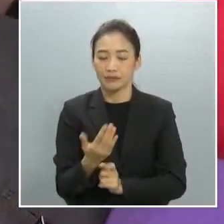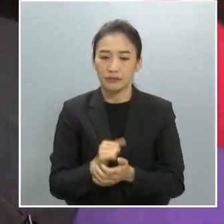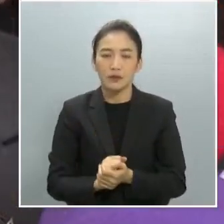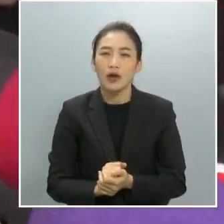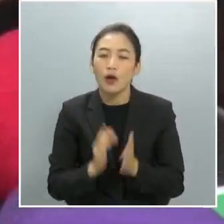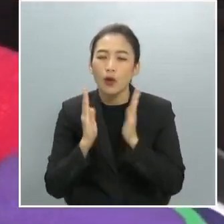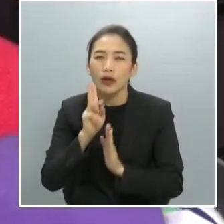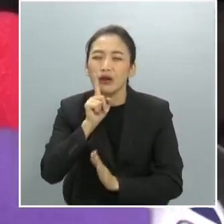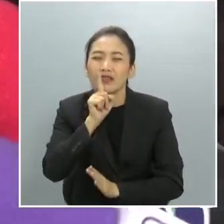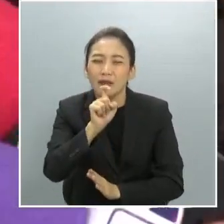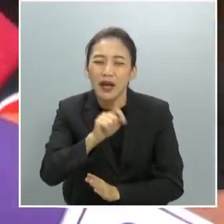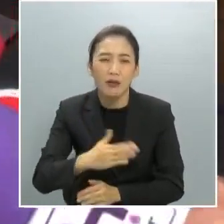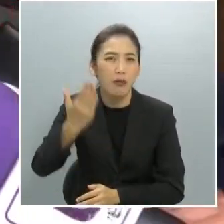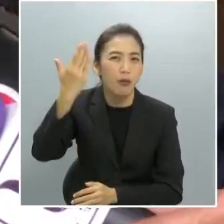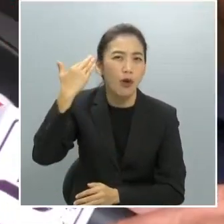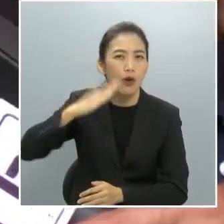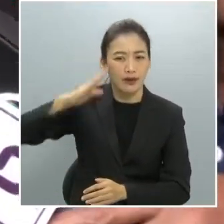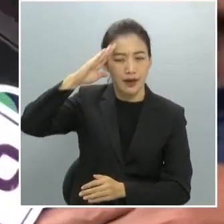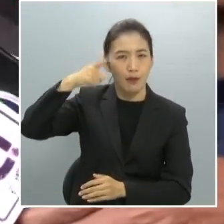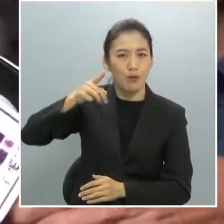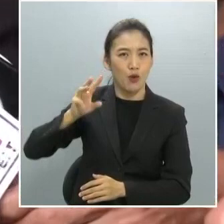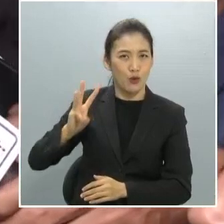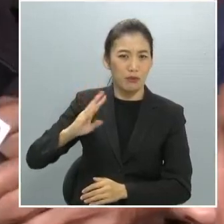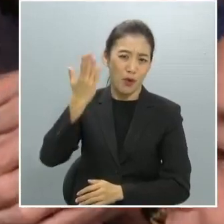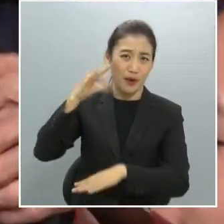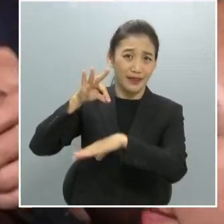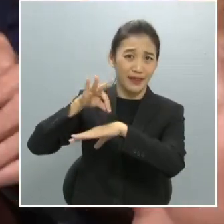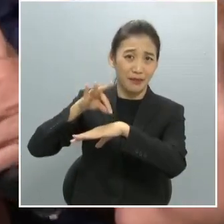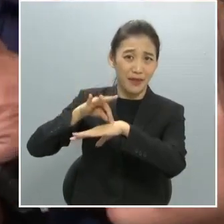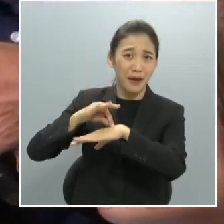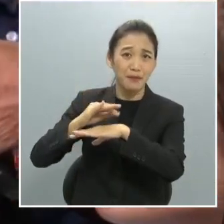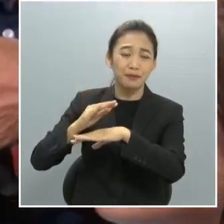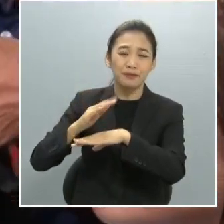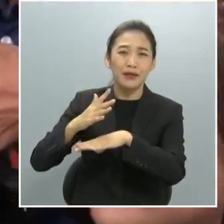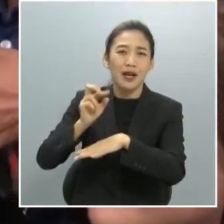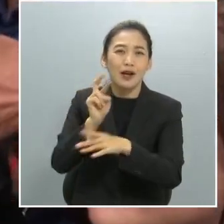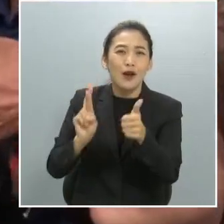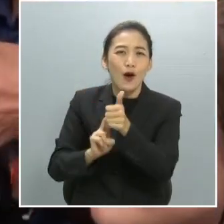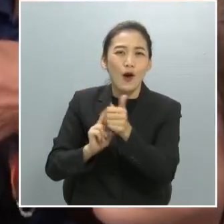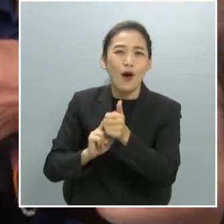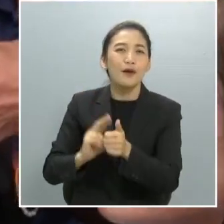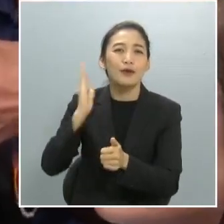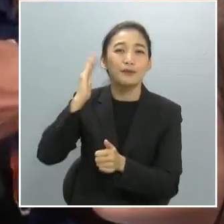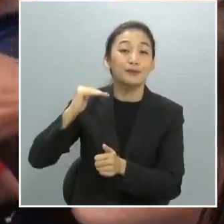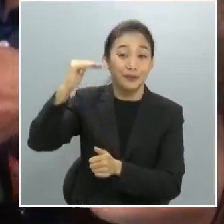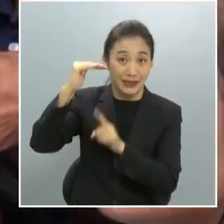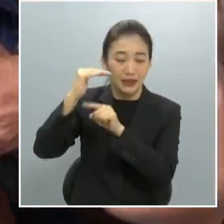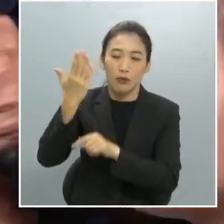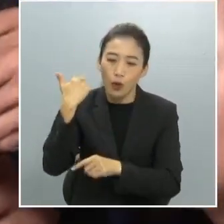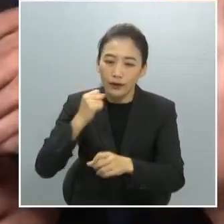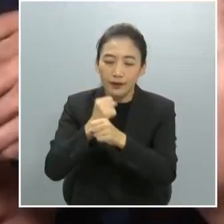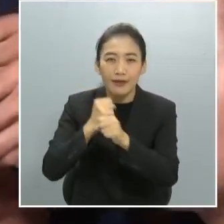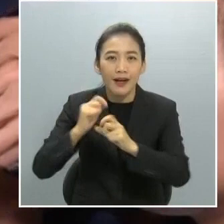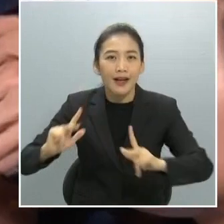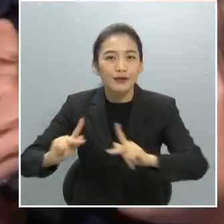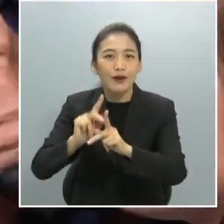ตรอดีตรองนายกซึ่งเป็นพี่ชายบ้างไหมเพราะว่าท่านเคยกำกับดูแลกระทรวงทรัพยากรธรรมชาติและสิ่งแวดล้อมมาก่อนและจะสานงาน